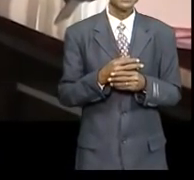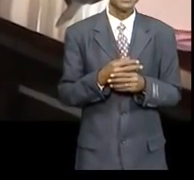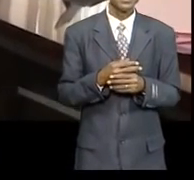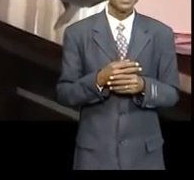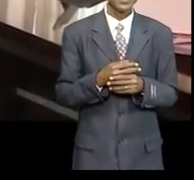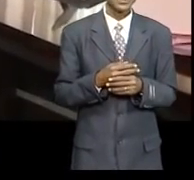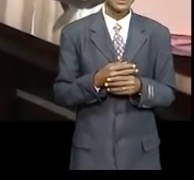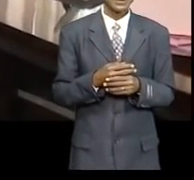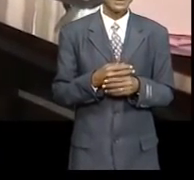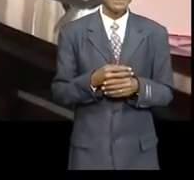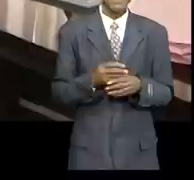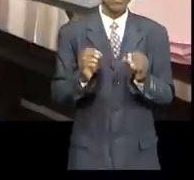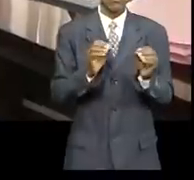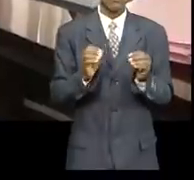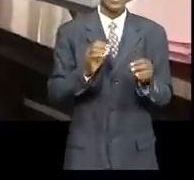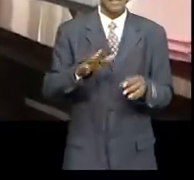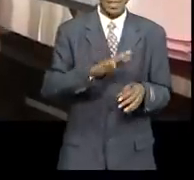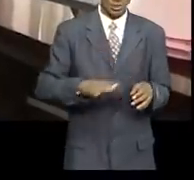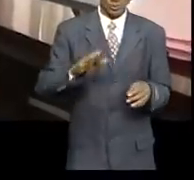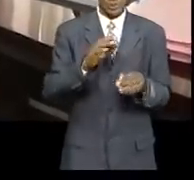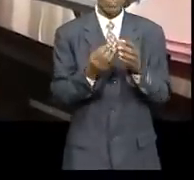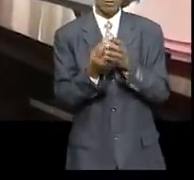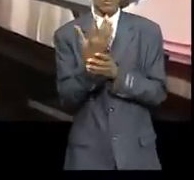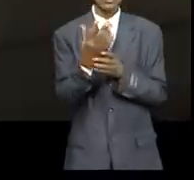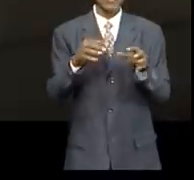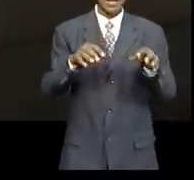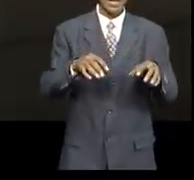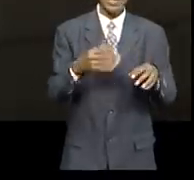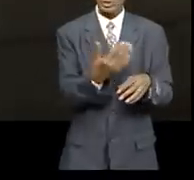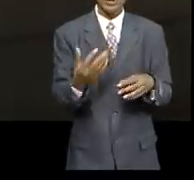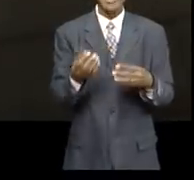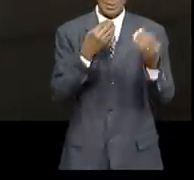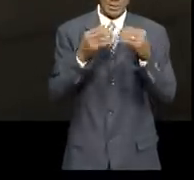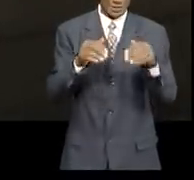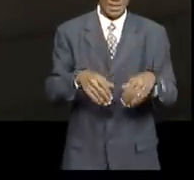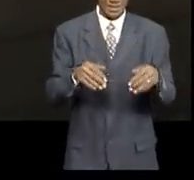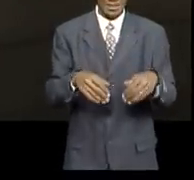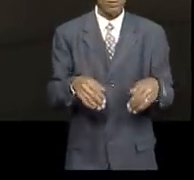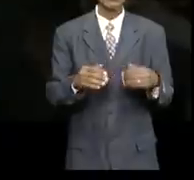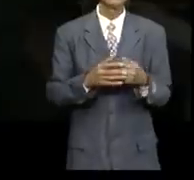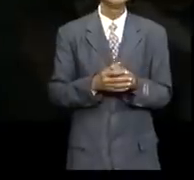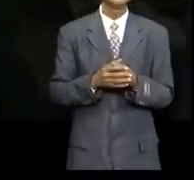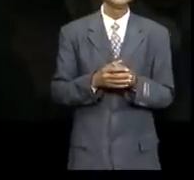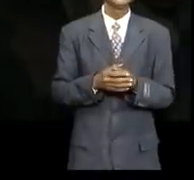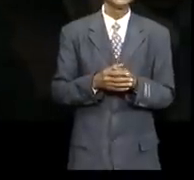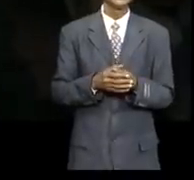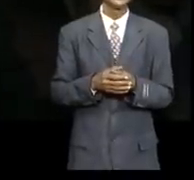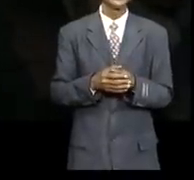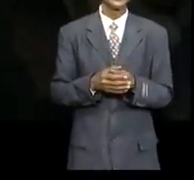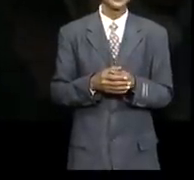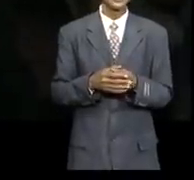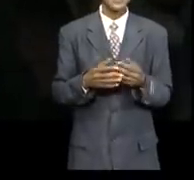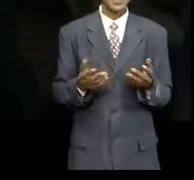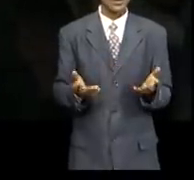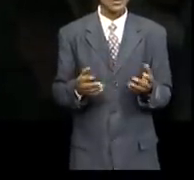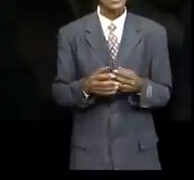l'Office national des produits agricoles du Congo. Une année après sa réhabilitation à la direction générale de l'ONAPAC, Guy